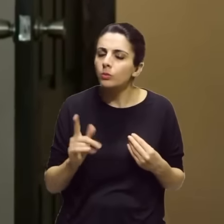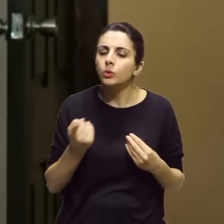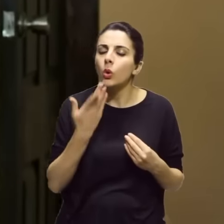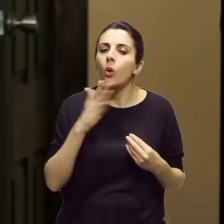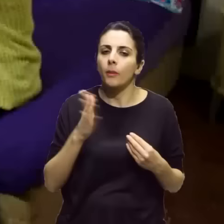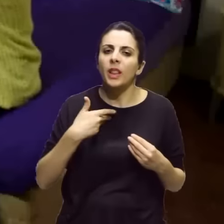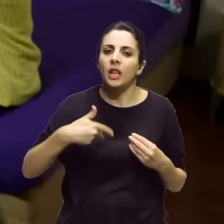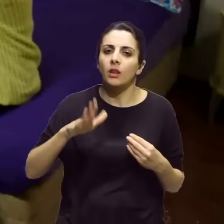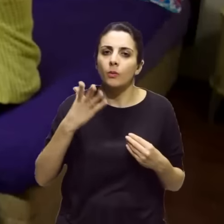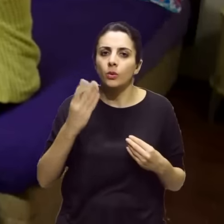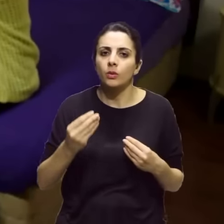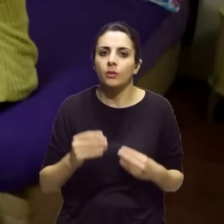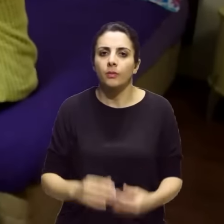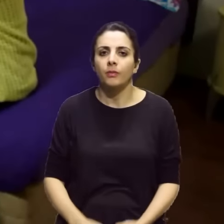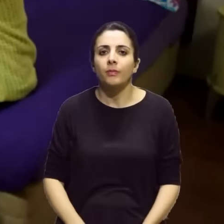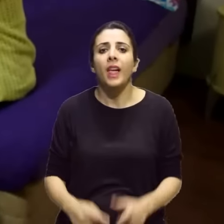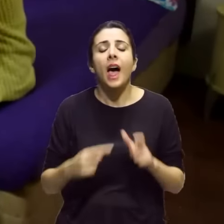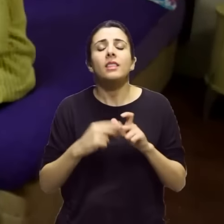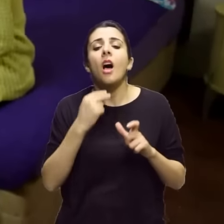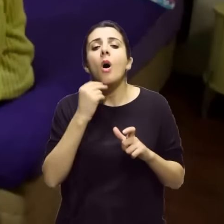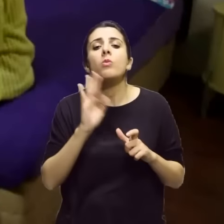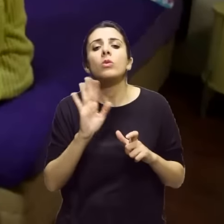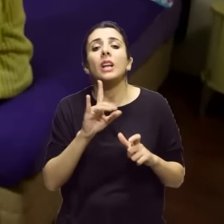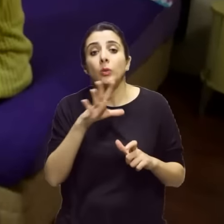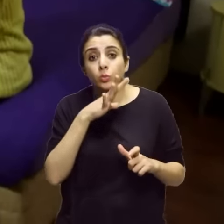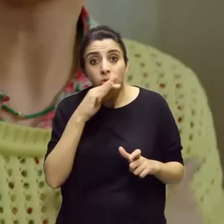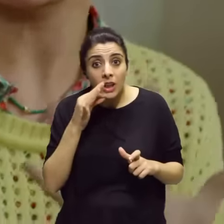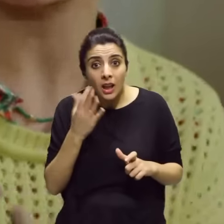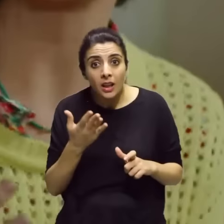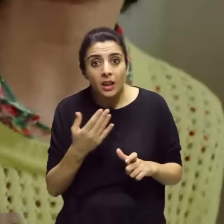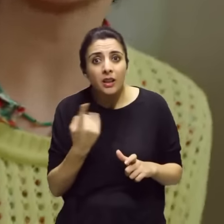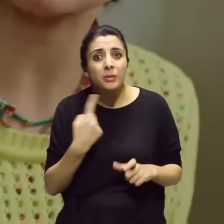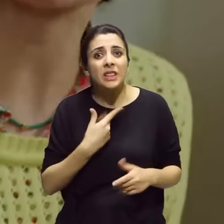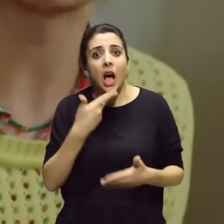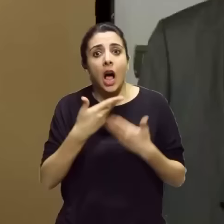olacak? Gideyim ben. Eda abla, eğer müsaitsen